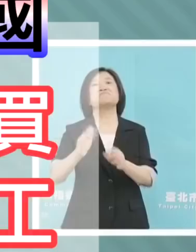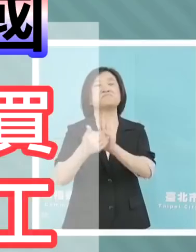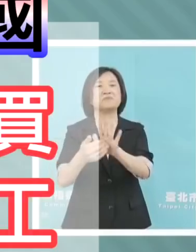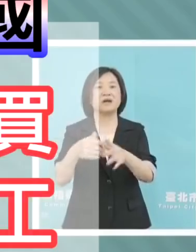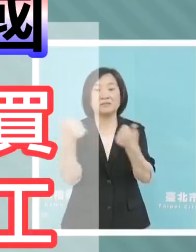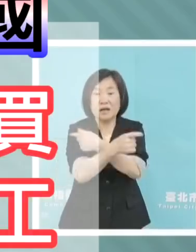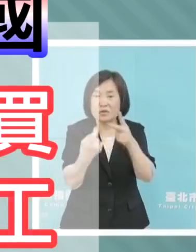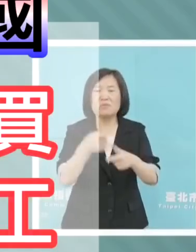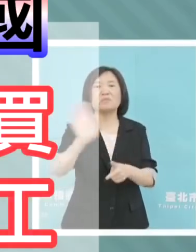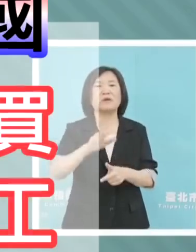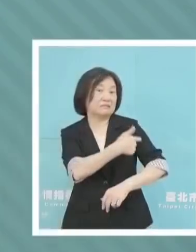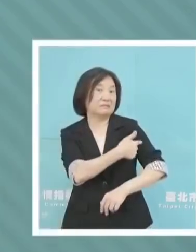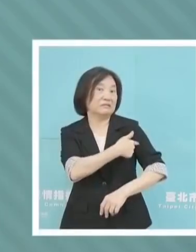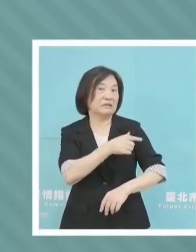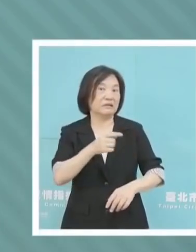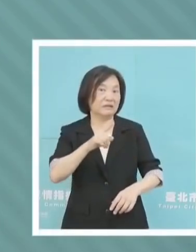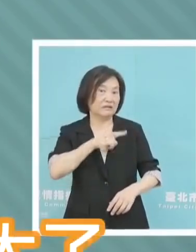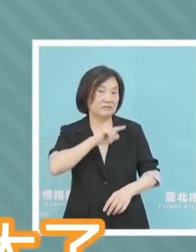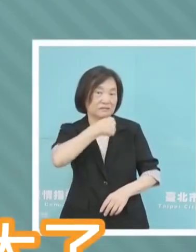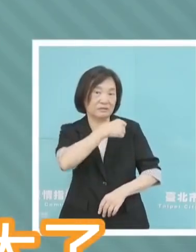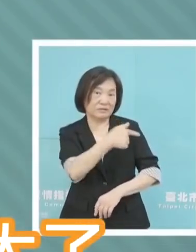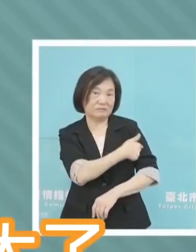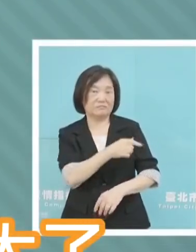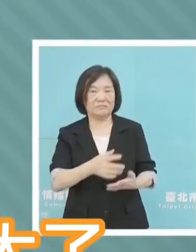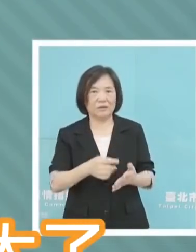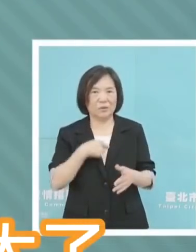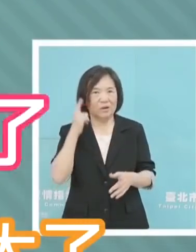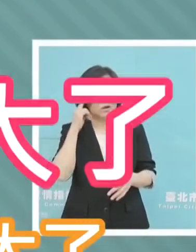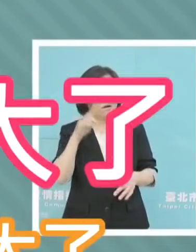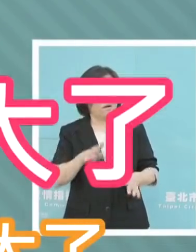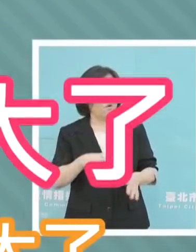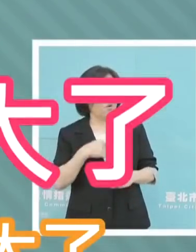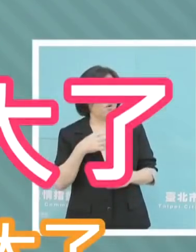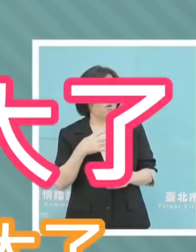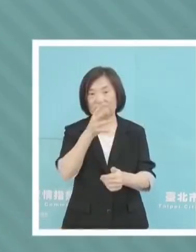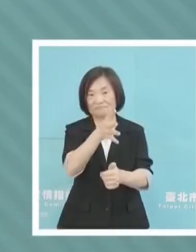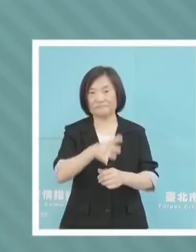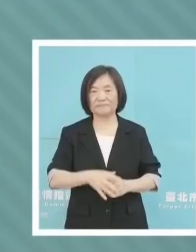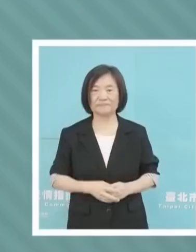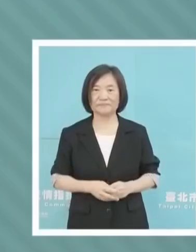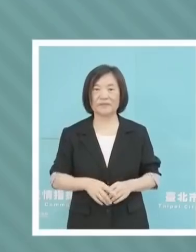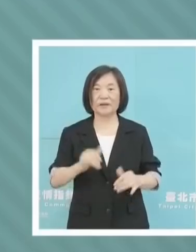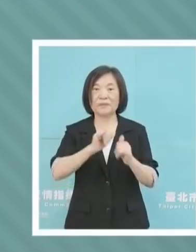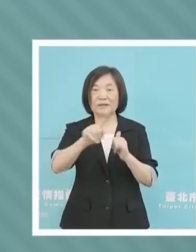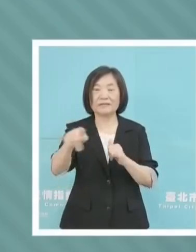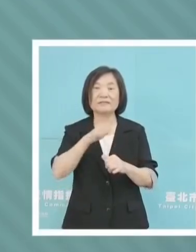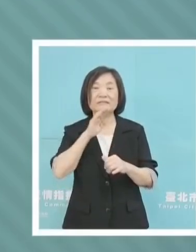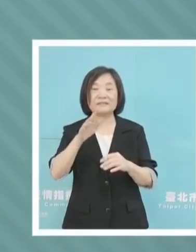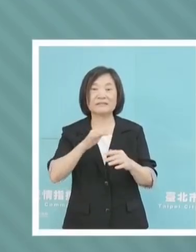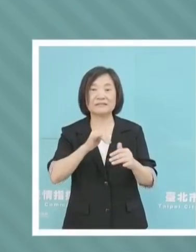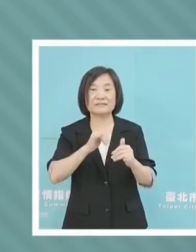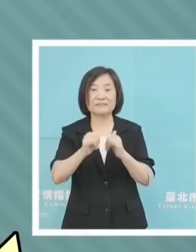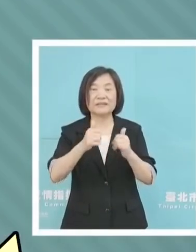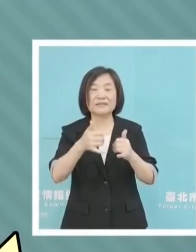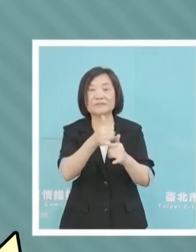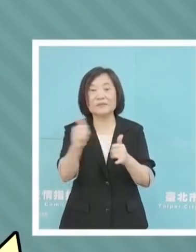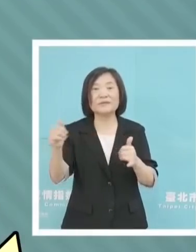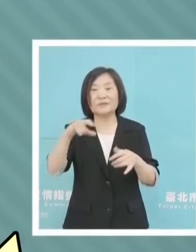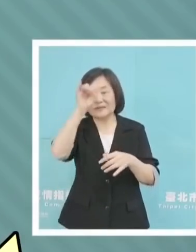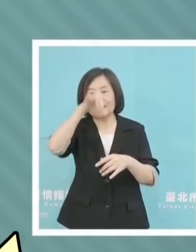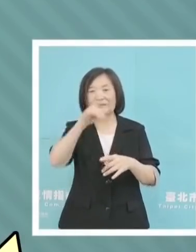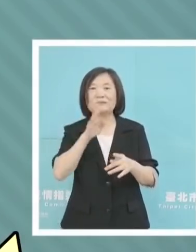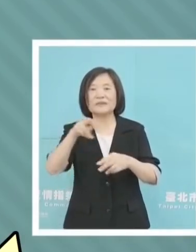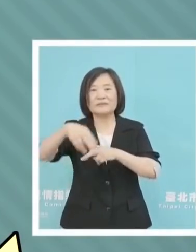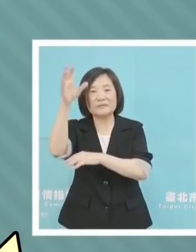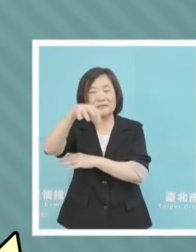不代工啊，自己生产。坦白讲，这实在是赌太大了，赌国赌太大了。 民众党立院党团提案，要求行